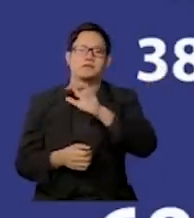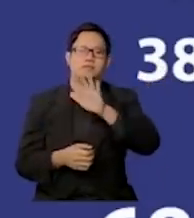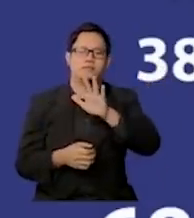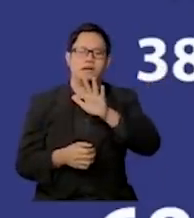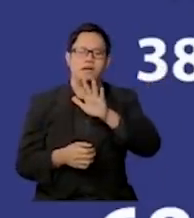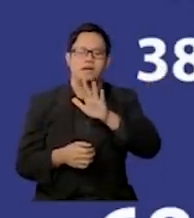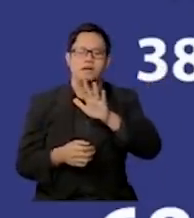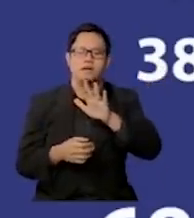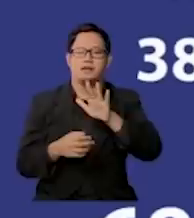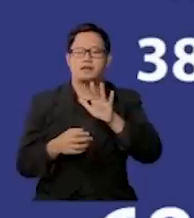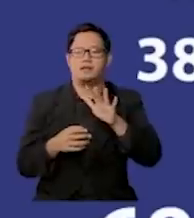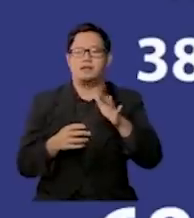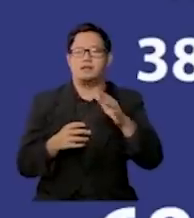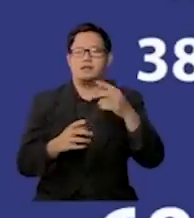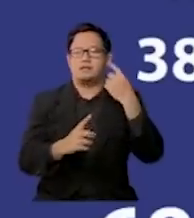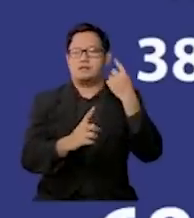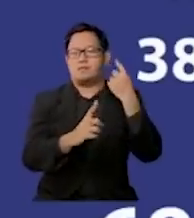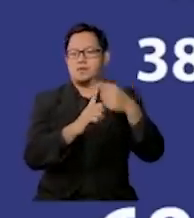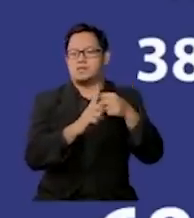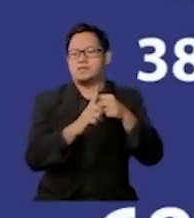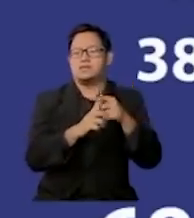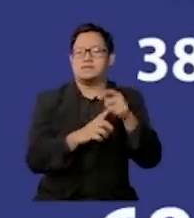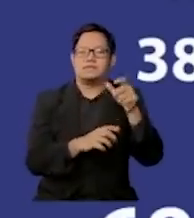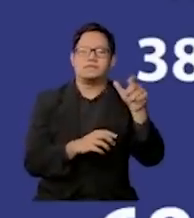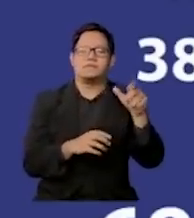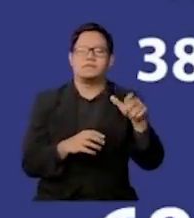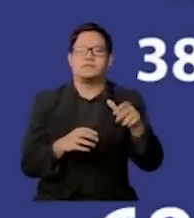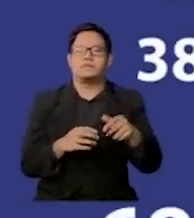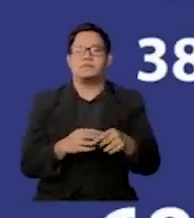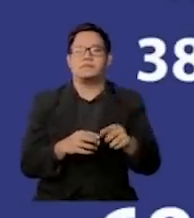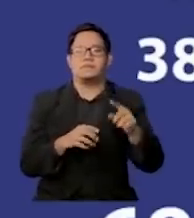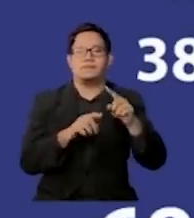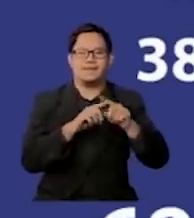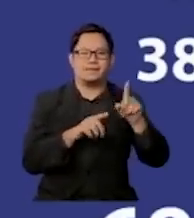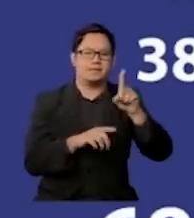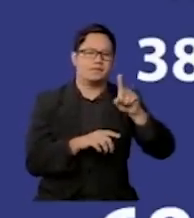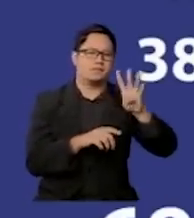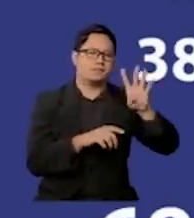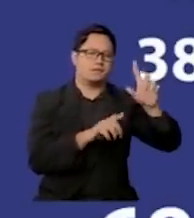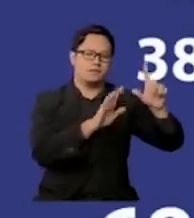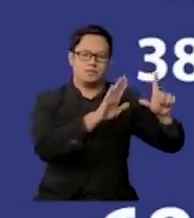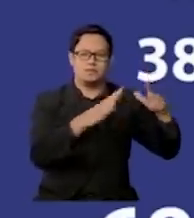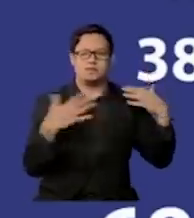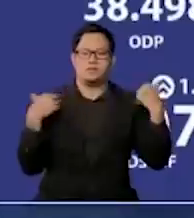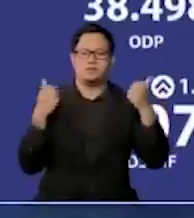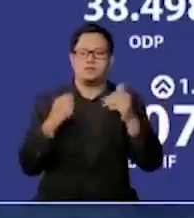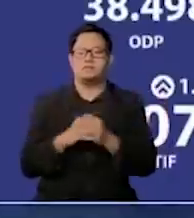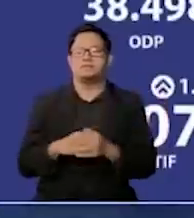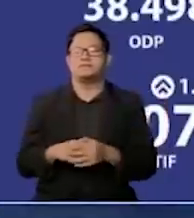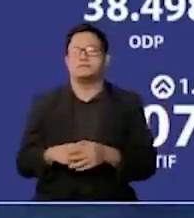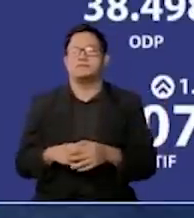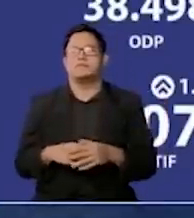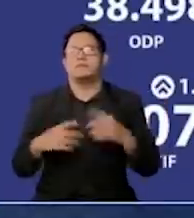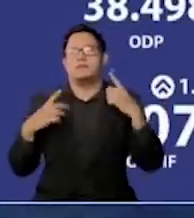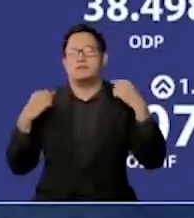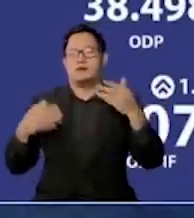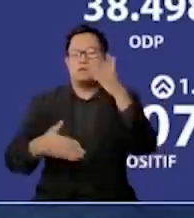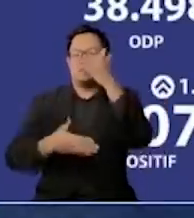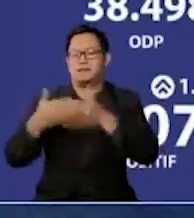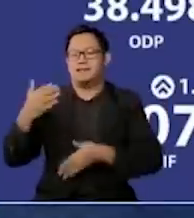357 kasus baru dengan 147 sembuh Hai Jawa Tengah